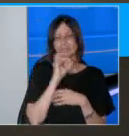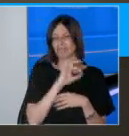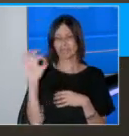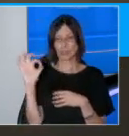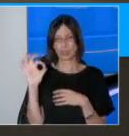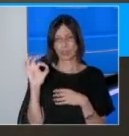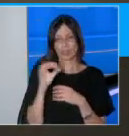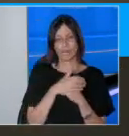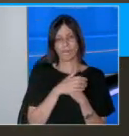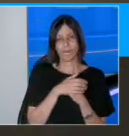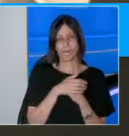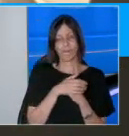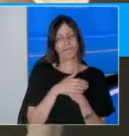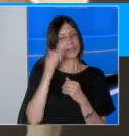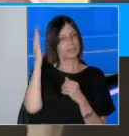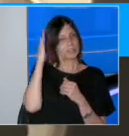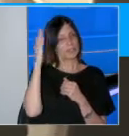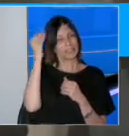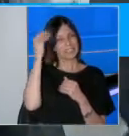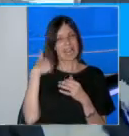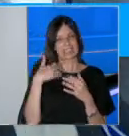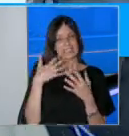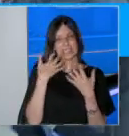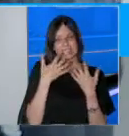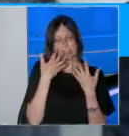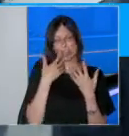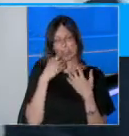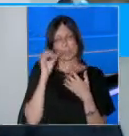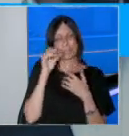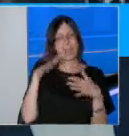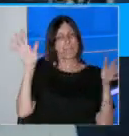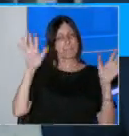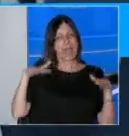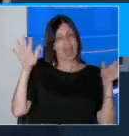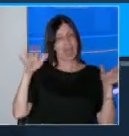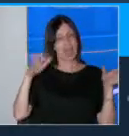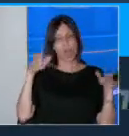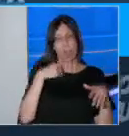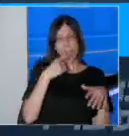בנט מזכיר לי את הסיפור שמגיע המלאך, אומר